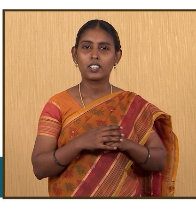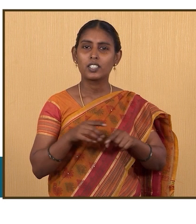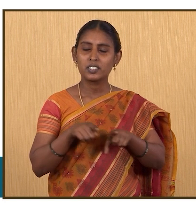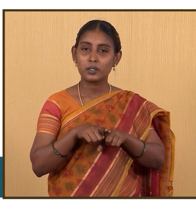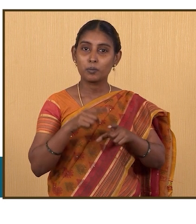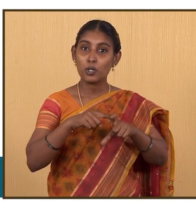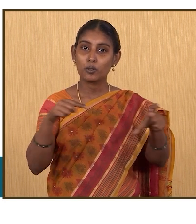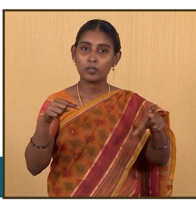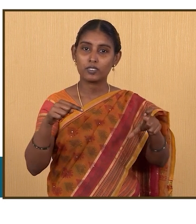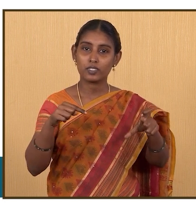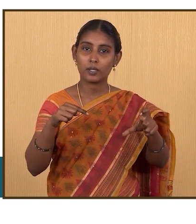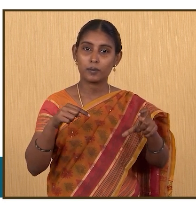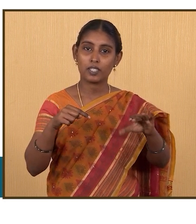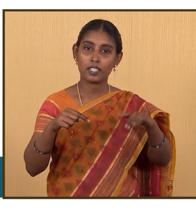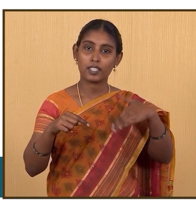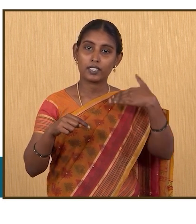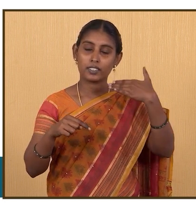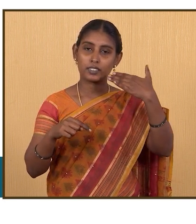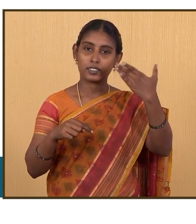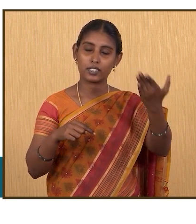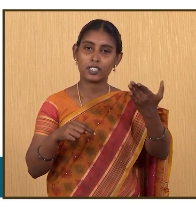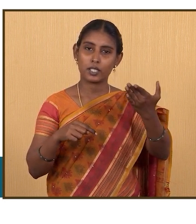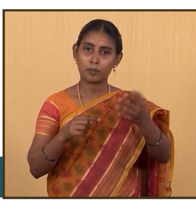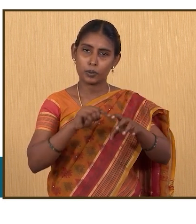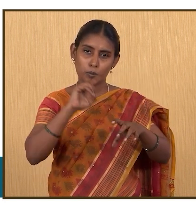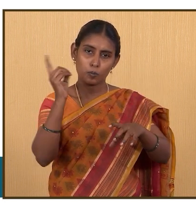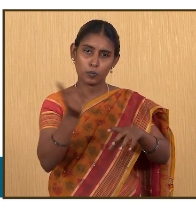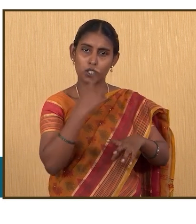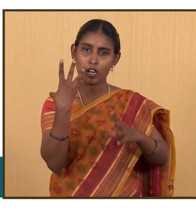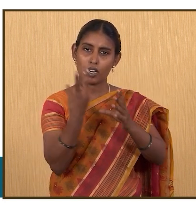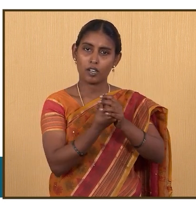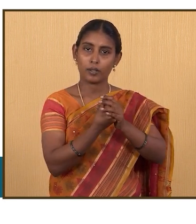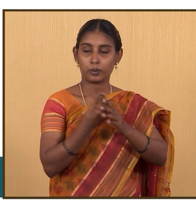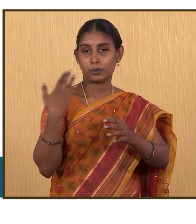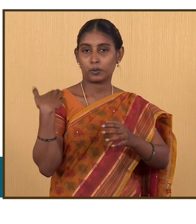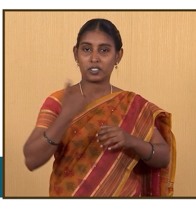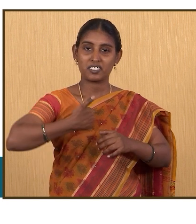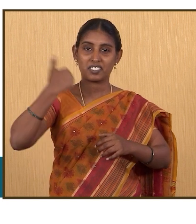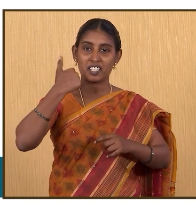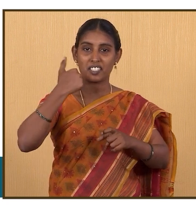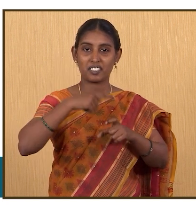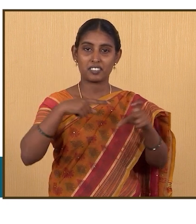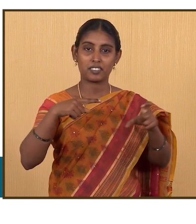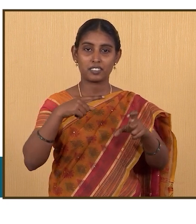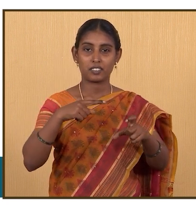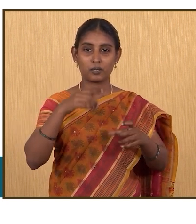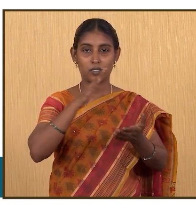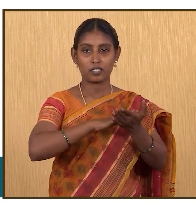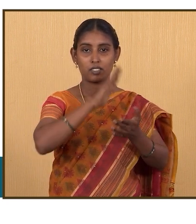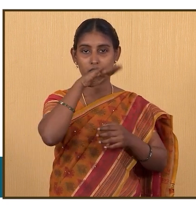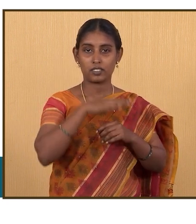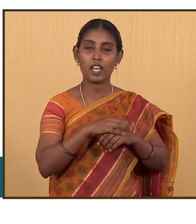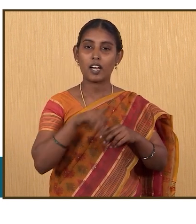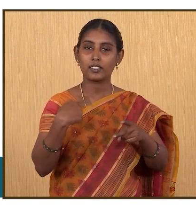மிகவும் முக்கியமானது. அது மட்டும் இல்லாமல் ஆங்கிலேயர்களுடைய கிழக்கு பகுதி முழுவதுக்குமான ஒரு